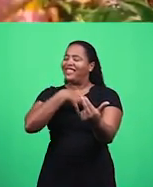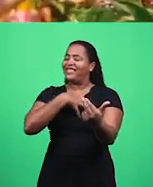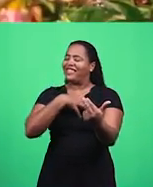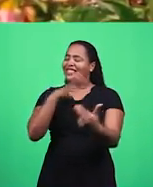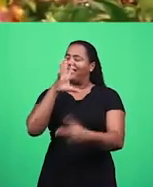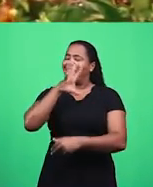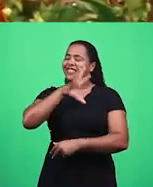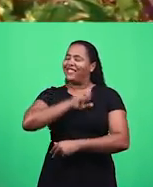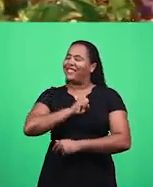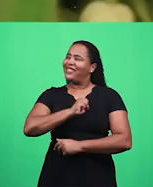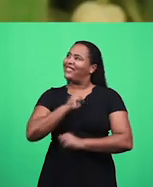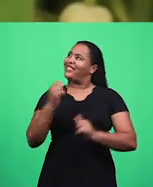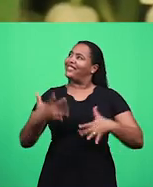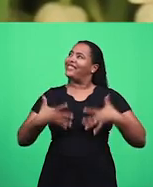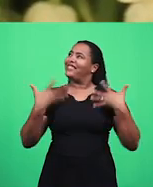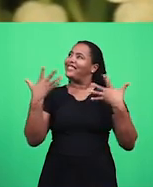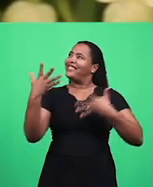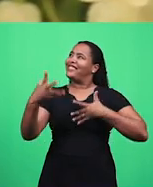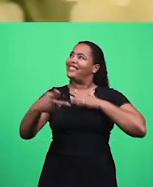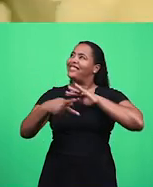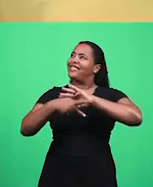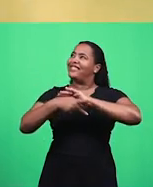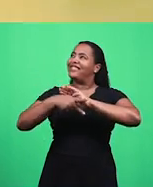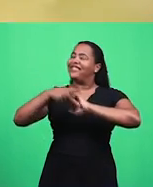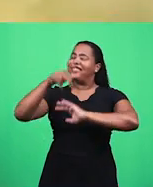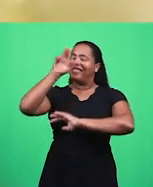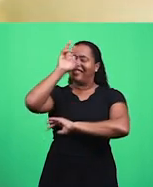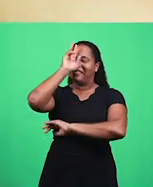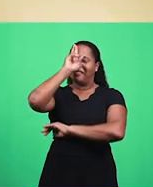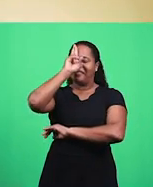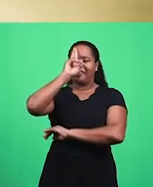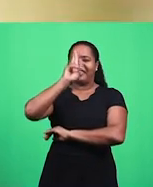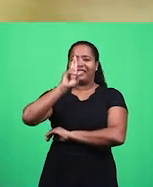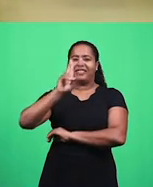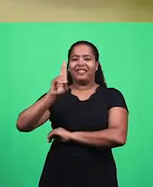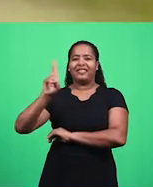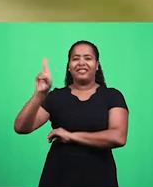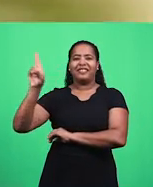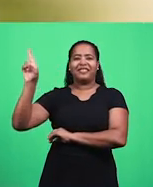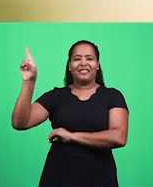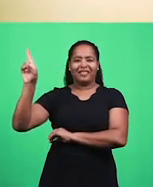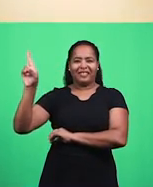видением, поэтому я счастлив.